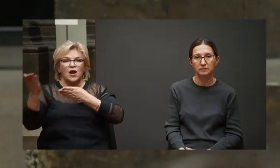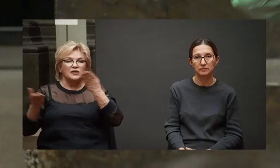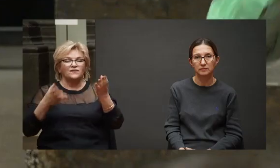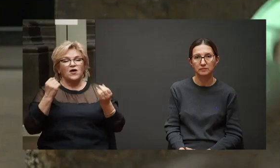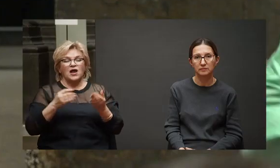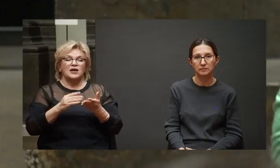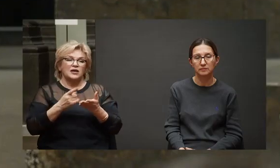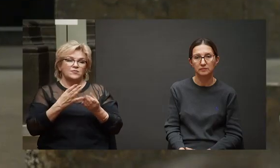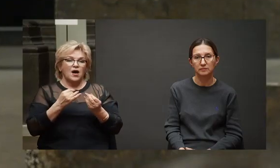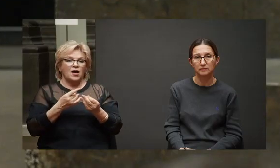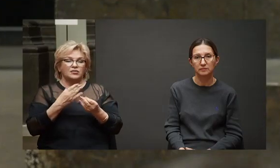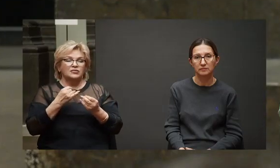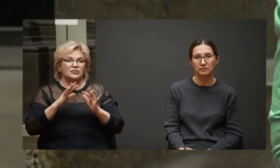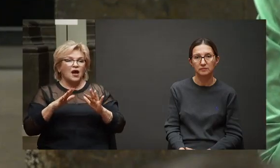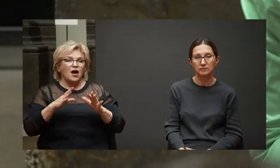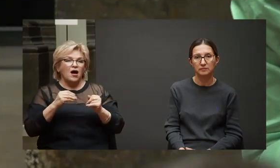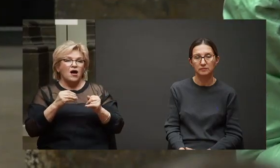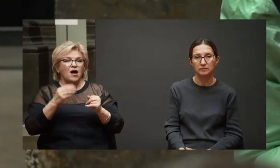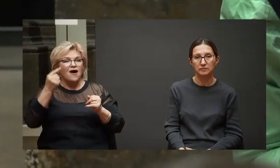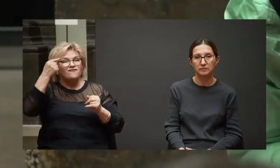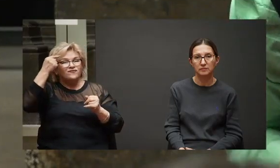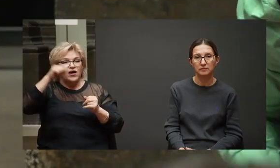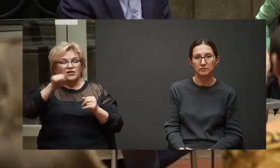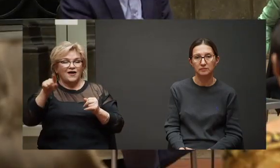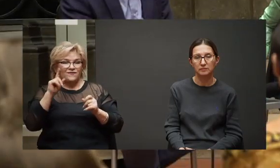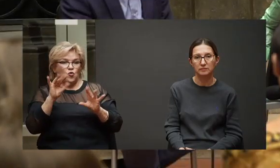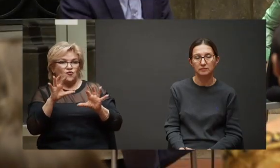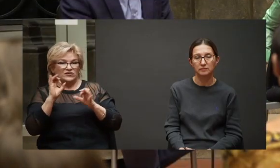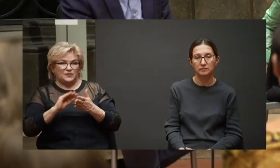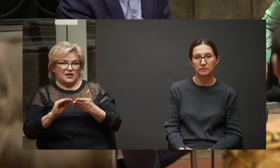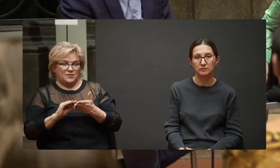языке происходящего в голове у воспринимающего.